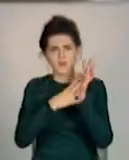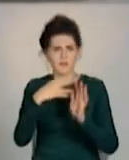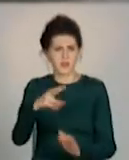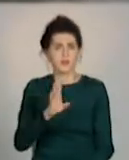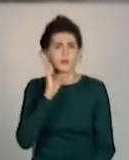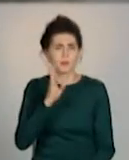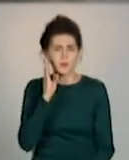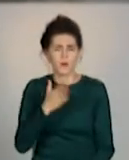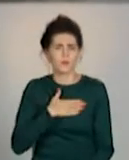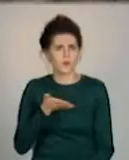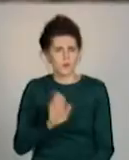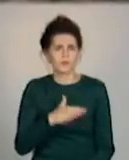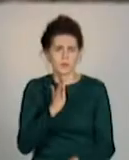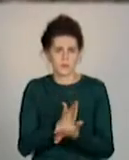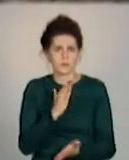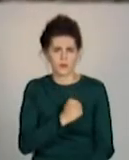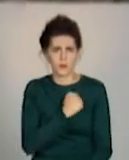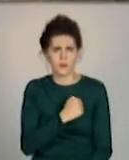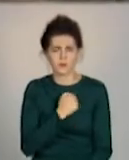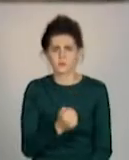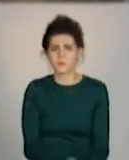жертв не минуло.